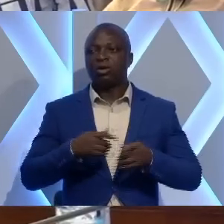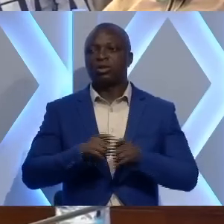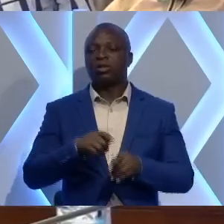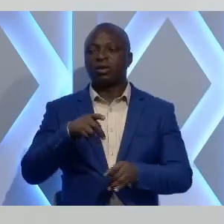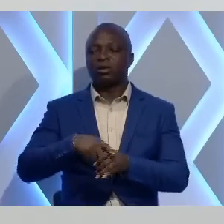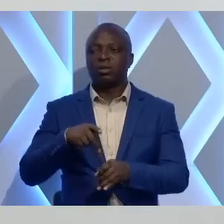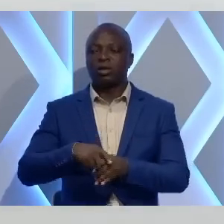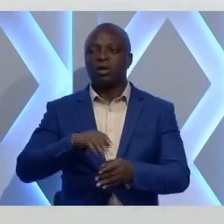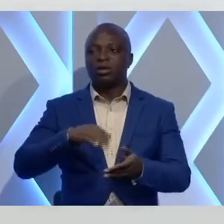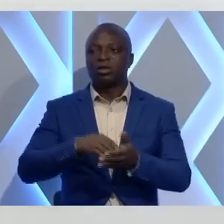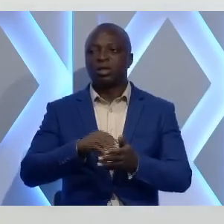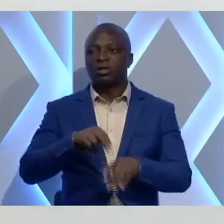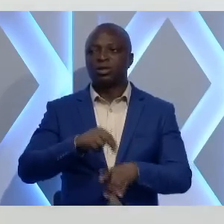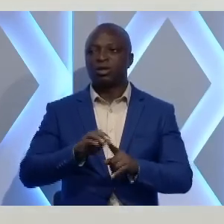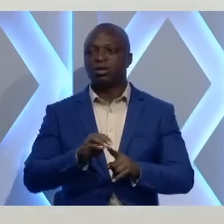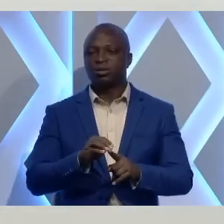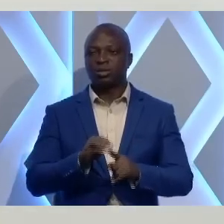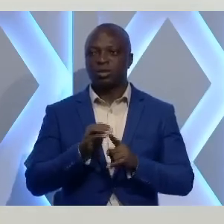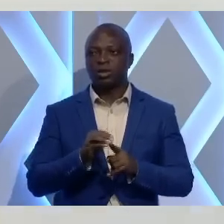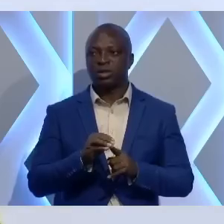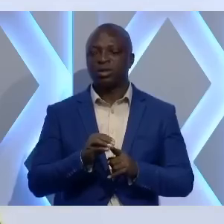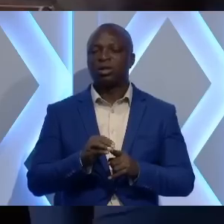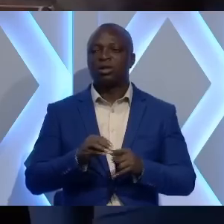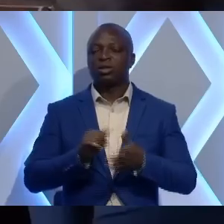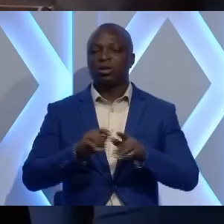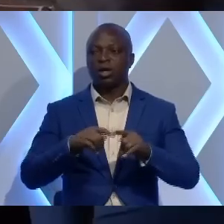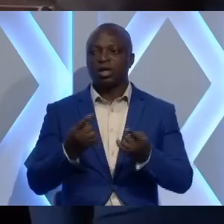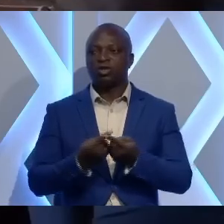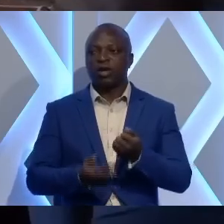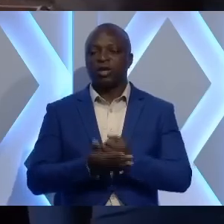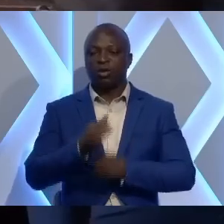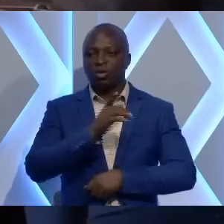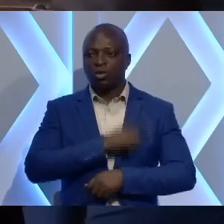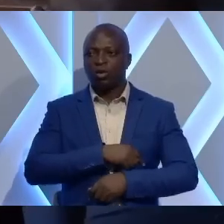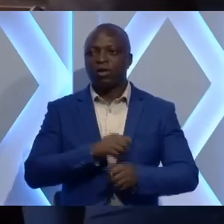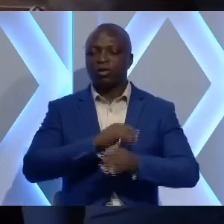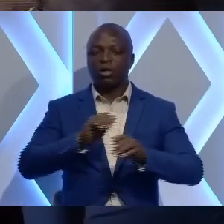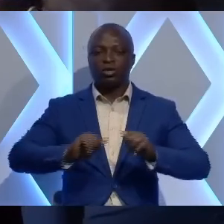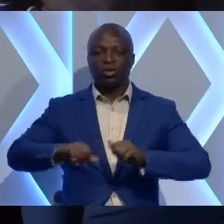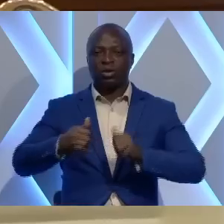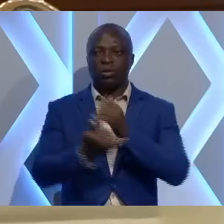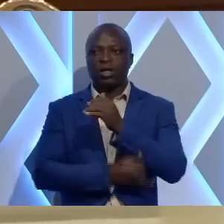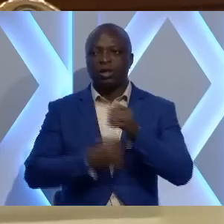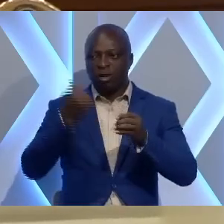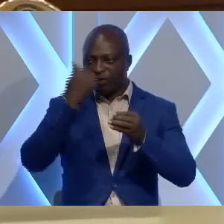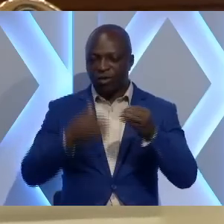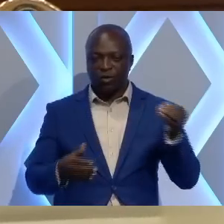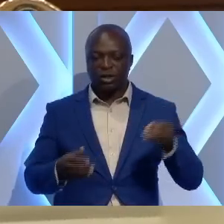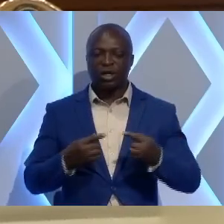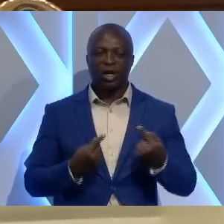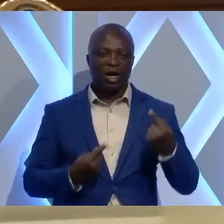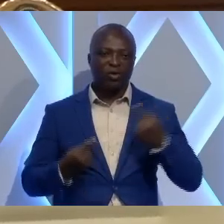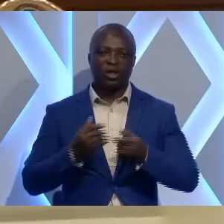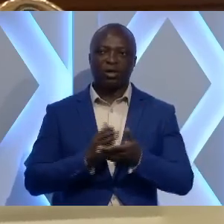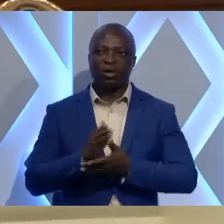Centre national de spécialisation CNS, le CORAF va aider le Togo ainsi que tous les autres pays de la sous-région à lutter